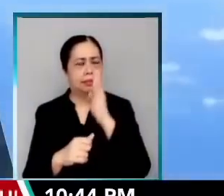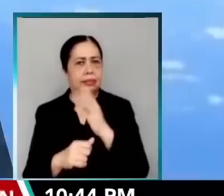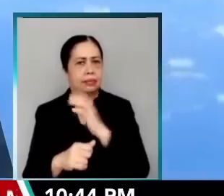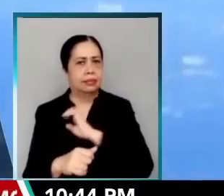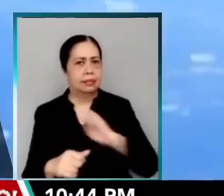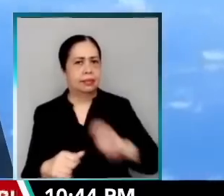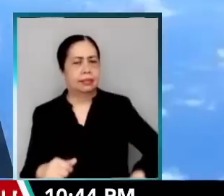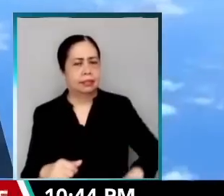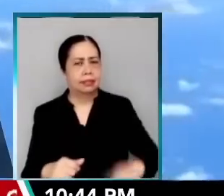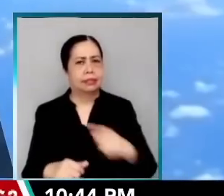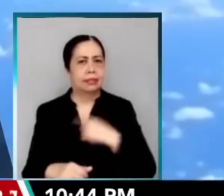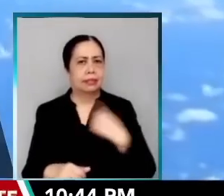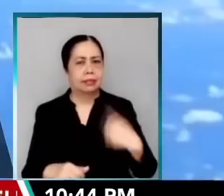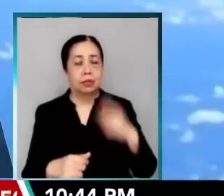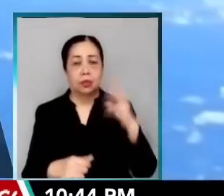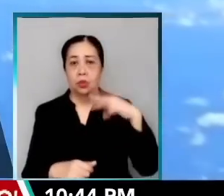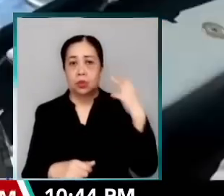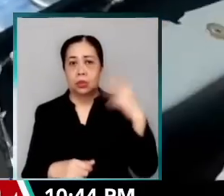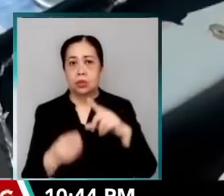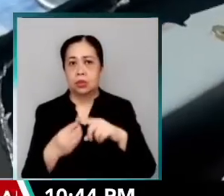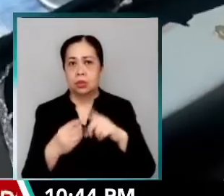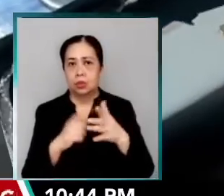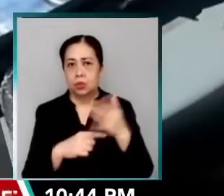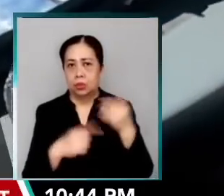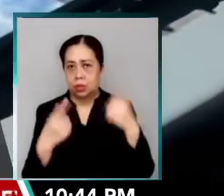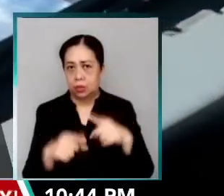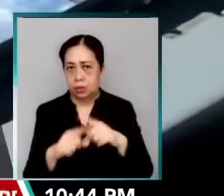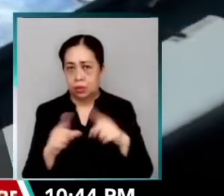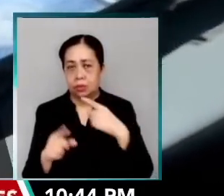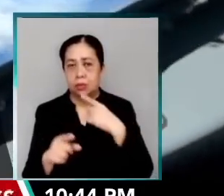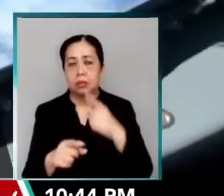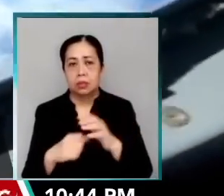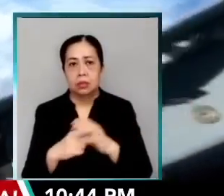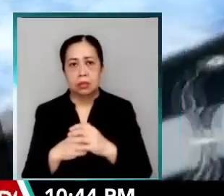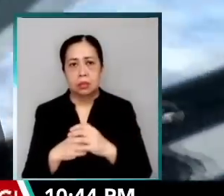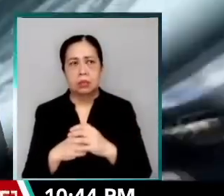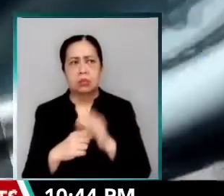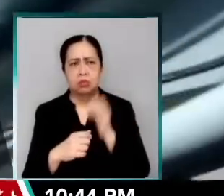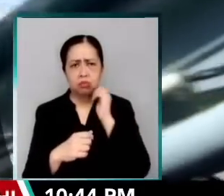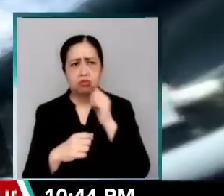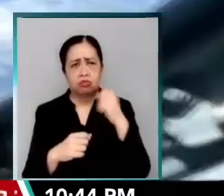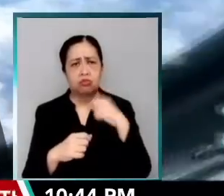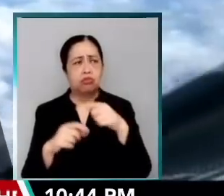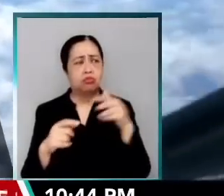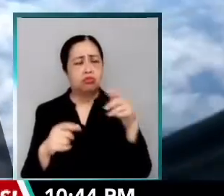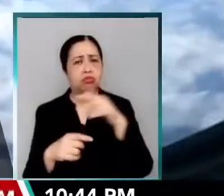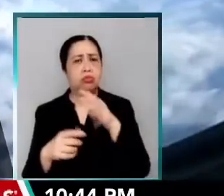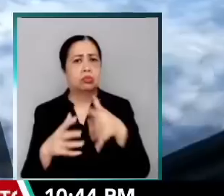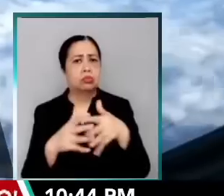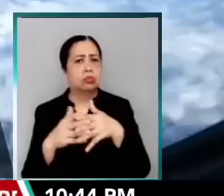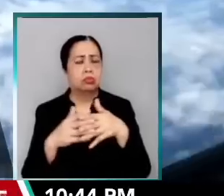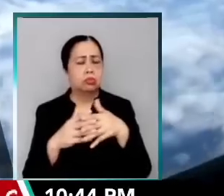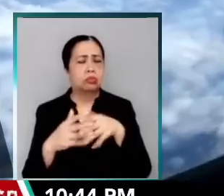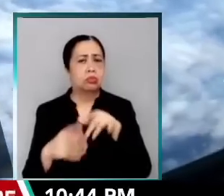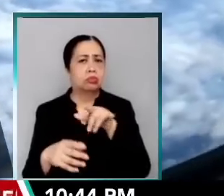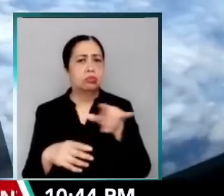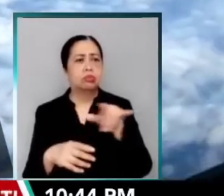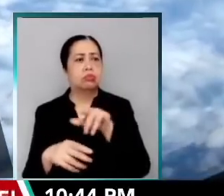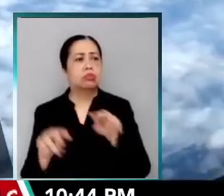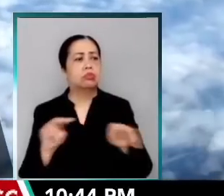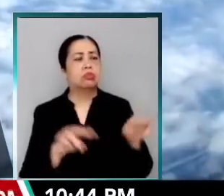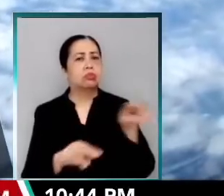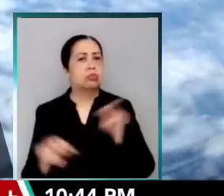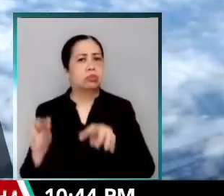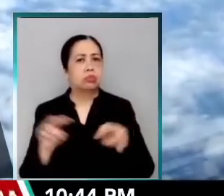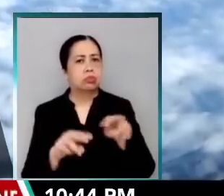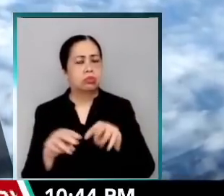sa Washington ukol sa insidente, pero sinabi nilang madalas na nagde-deploy ang Amerika ng mga sasakyan para magmatiyag na